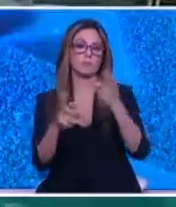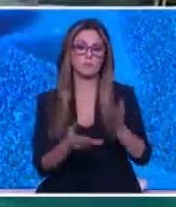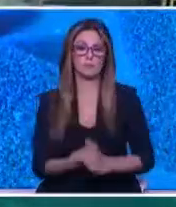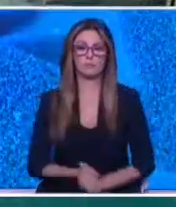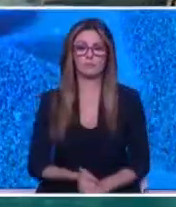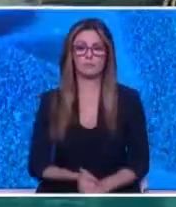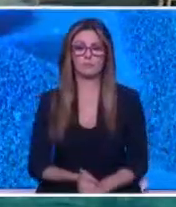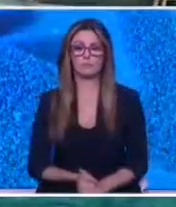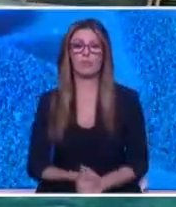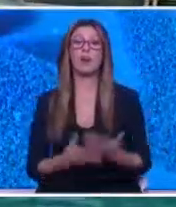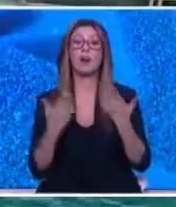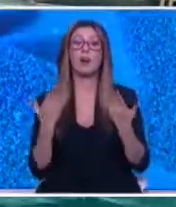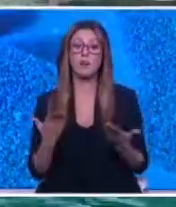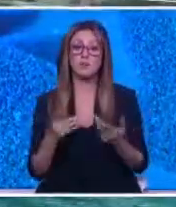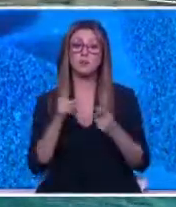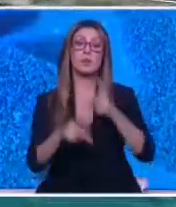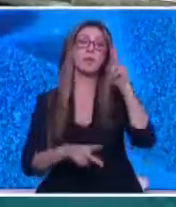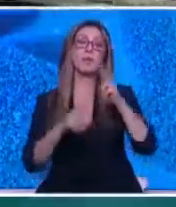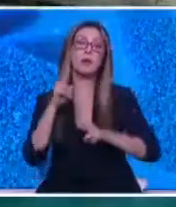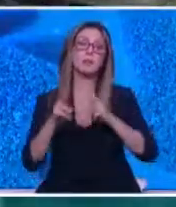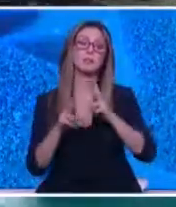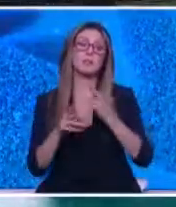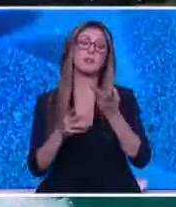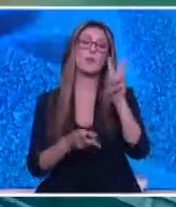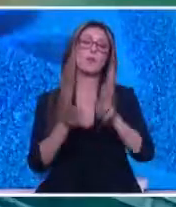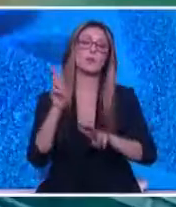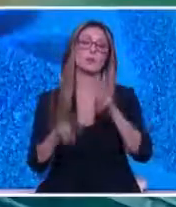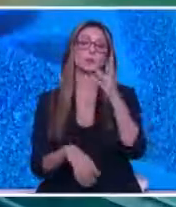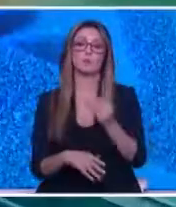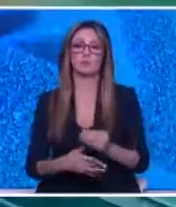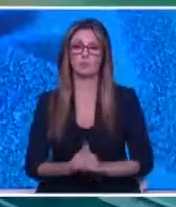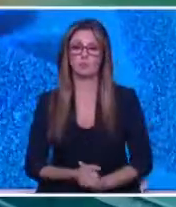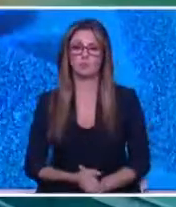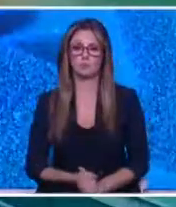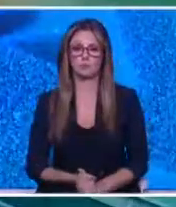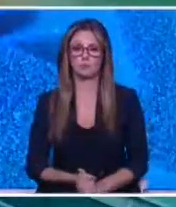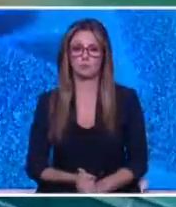serinlemekte buluyor. Ancak bu durum bazen gençlerin hayatına mal oluyor.